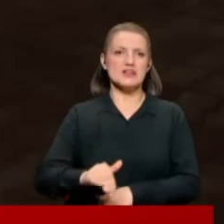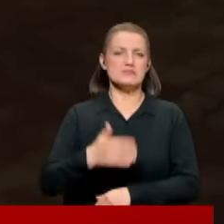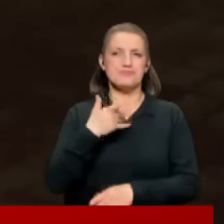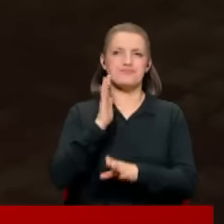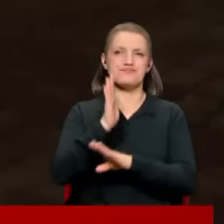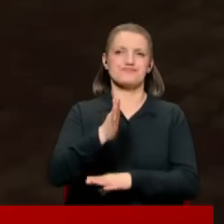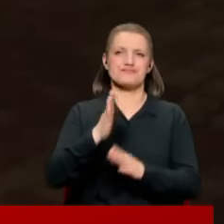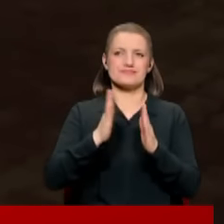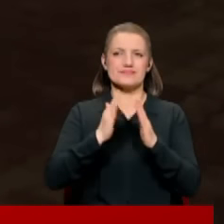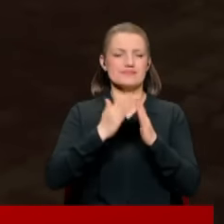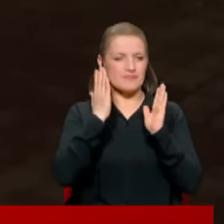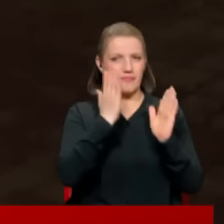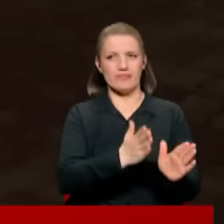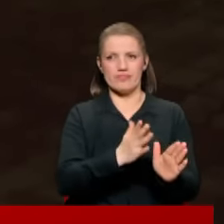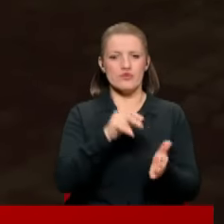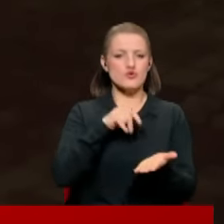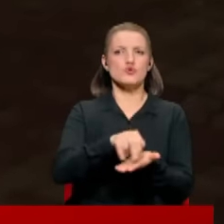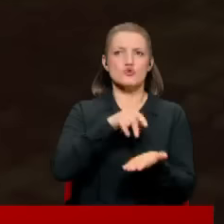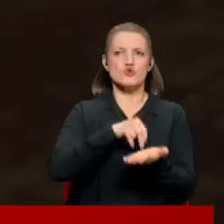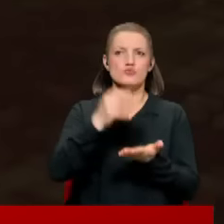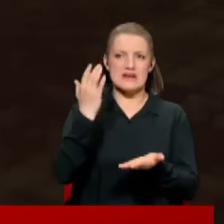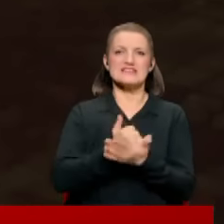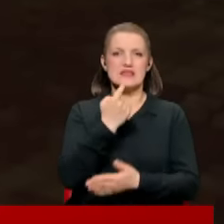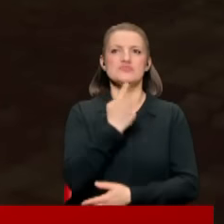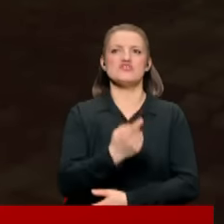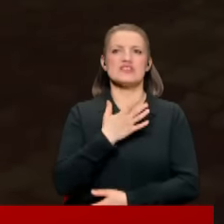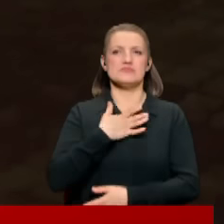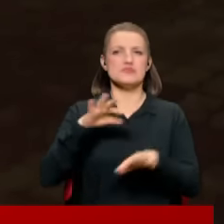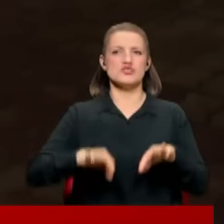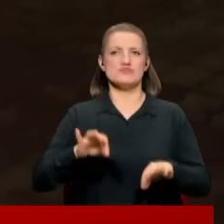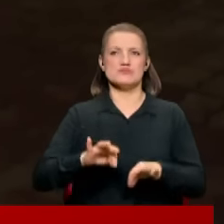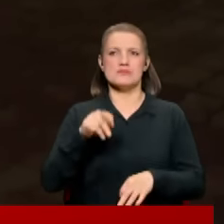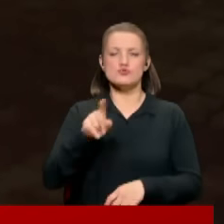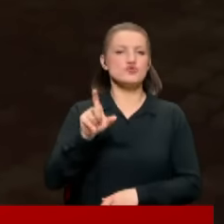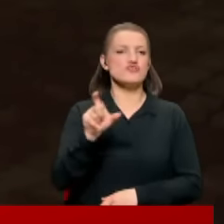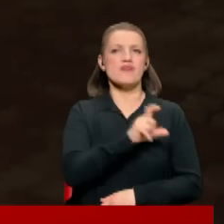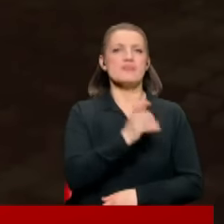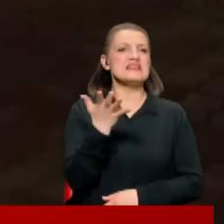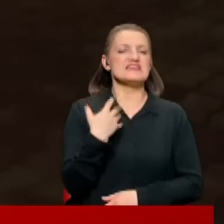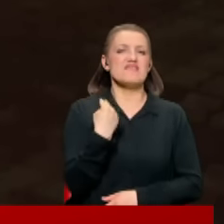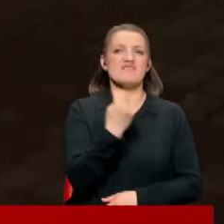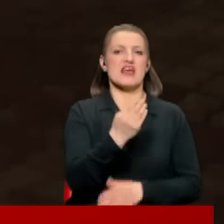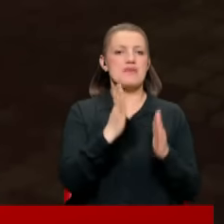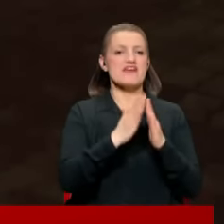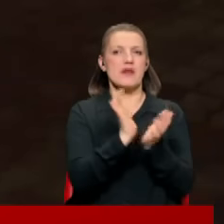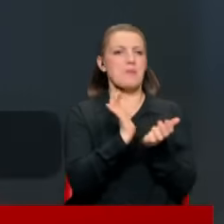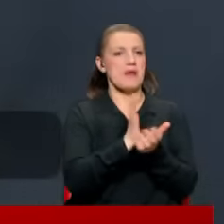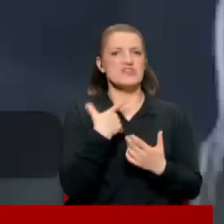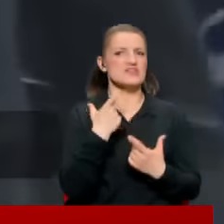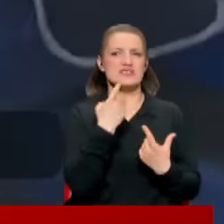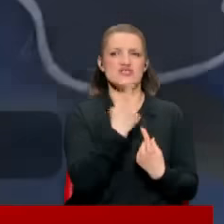gittiğimde evime bak gittim, yürüdüm, kazandım diyecektim. Şimdi ben bu cevabı nasıl vereyim evdeki